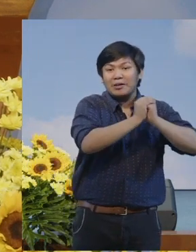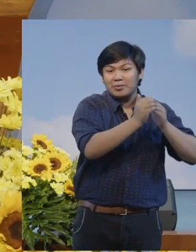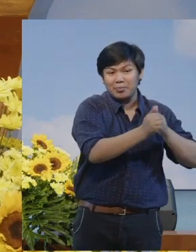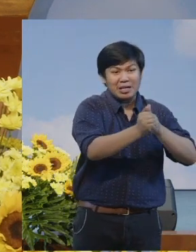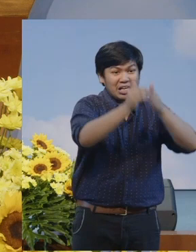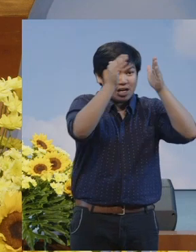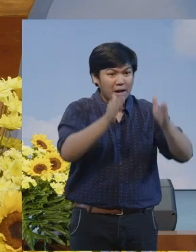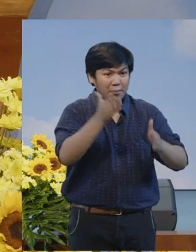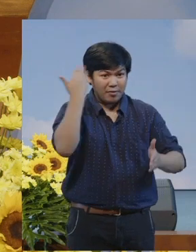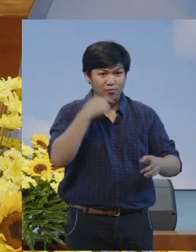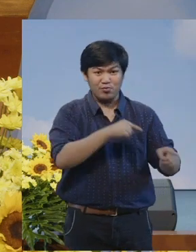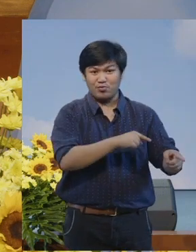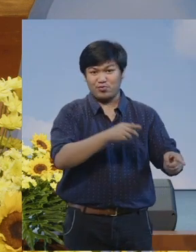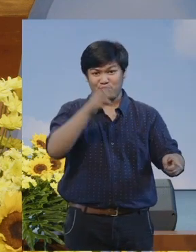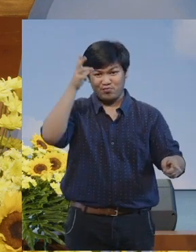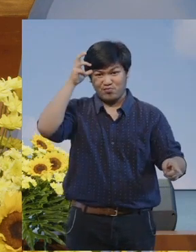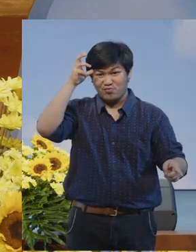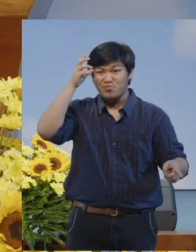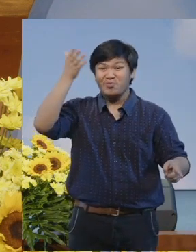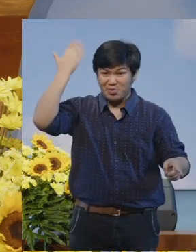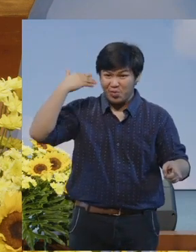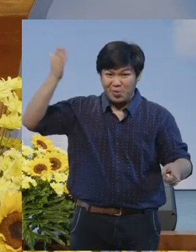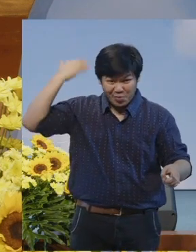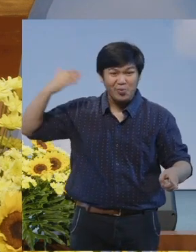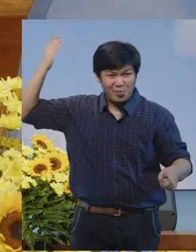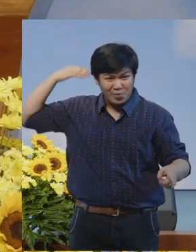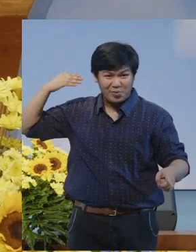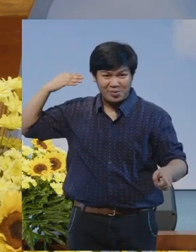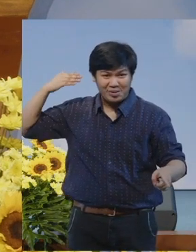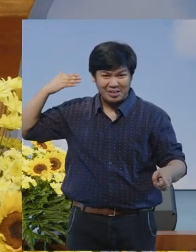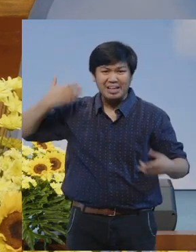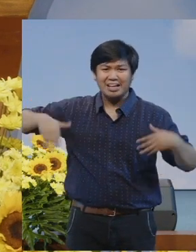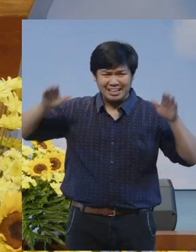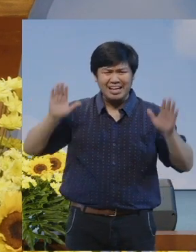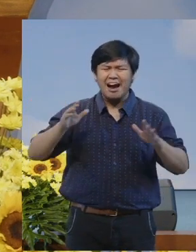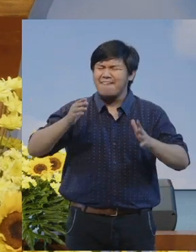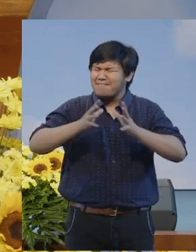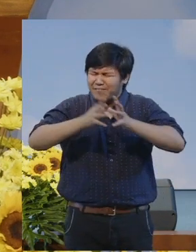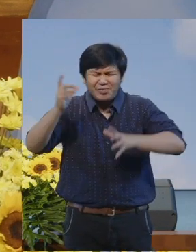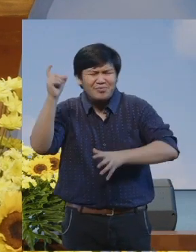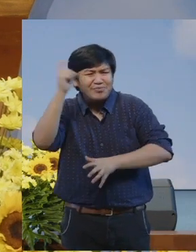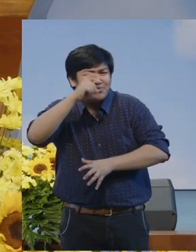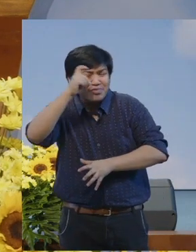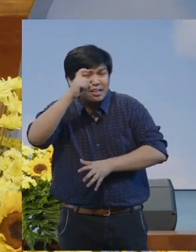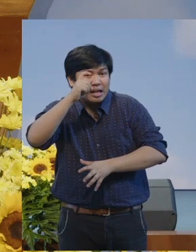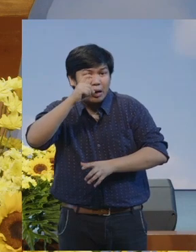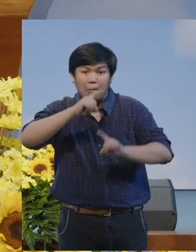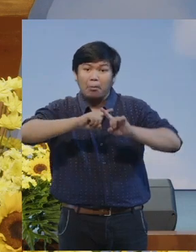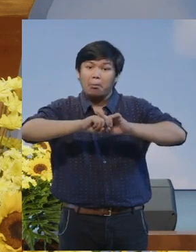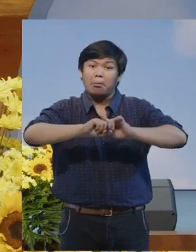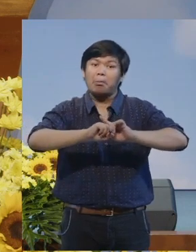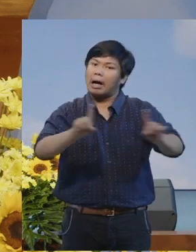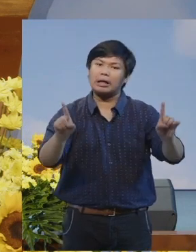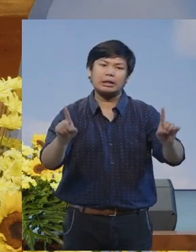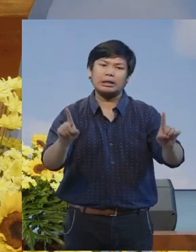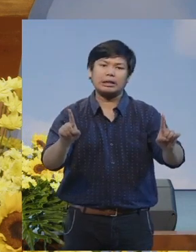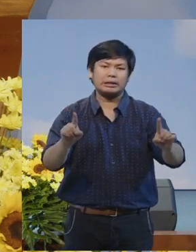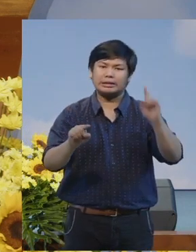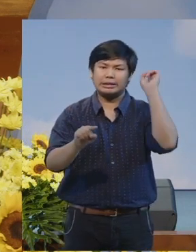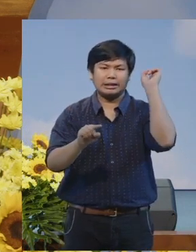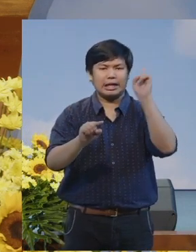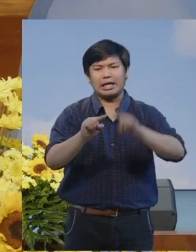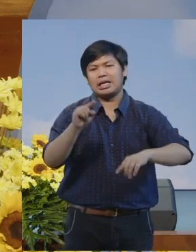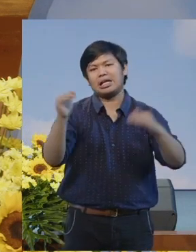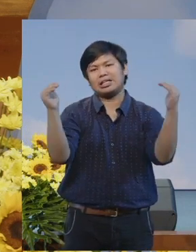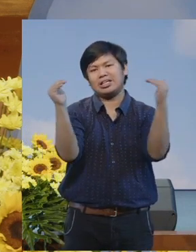kalangitan bago siya nahulog. Kahit na ano pa ang talino niya, hindi po siya maaaring pumantay sa